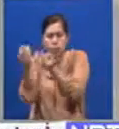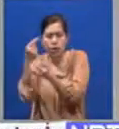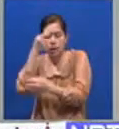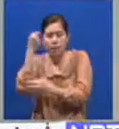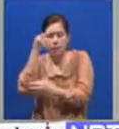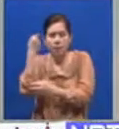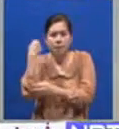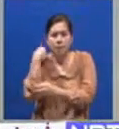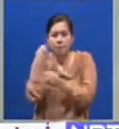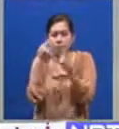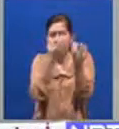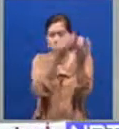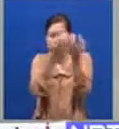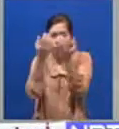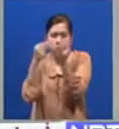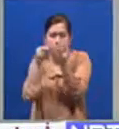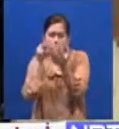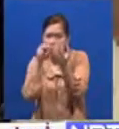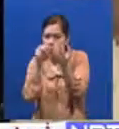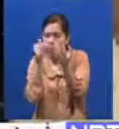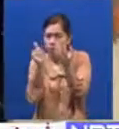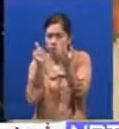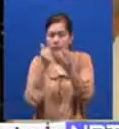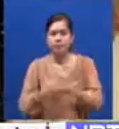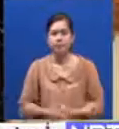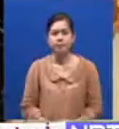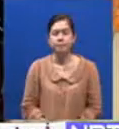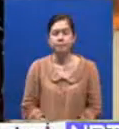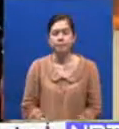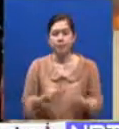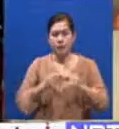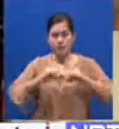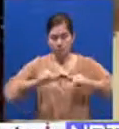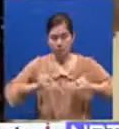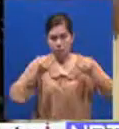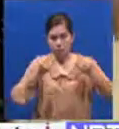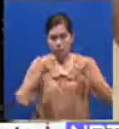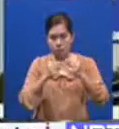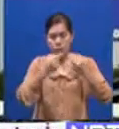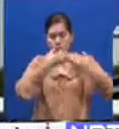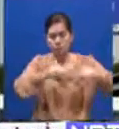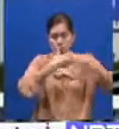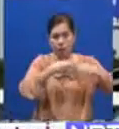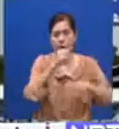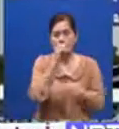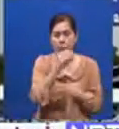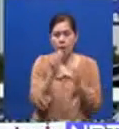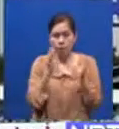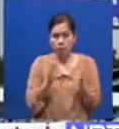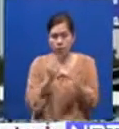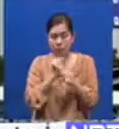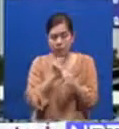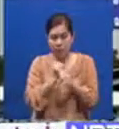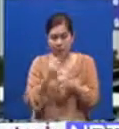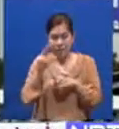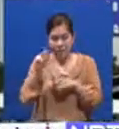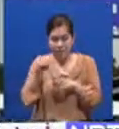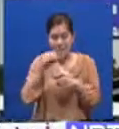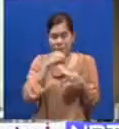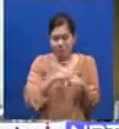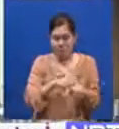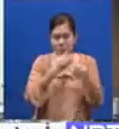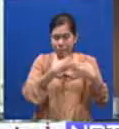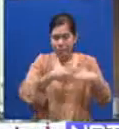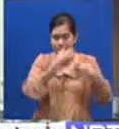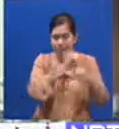ขึ้นเหนือท้องฟ้ามองเห็นได้ในระยะไกลเจ้าของโรงงานกล่าวว่าก่อนเกิดเหตุพนักงานกว่า30คนกำลังทำงานอยู่ภายในโร